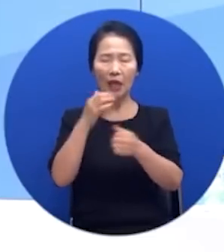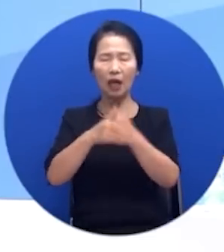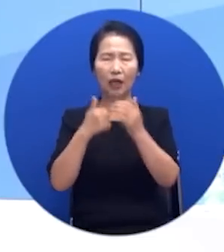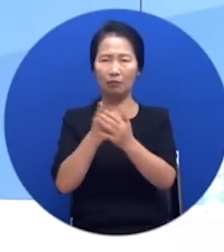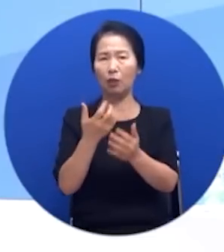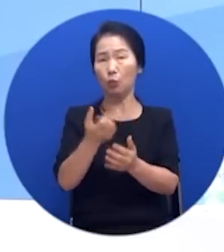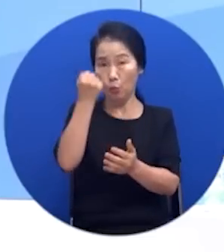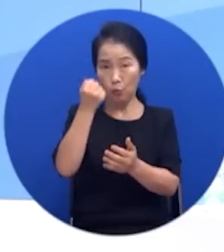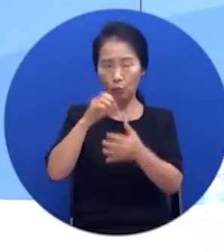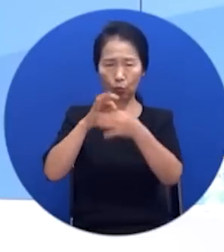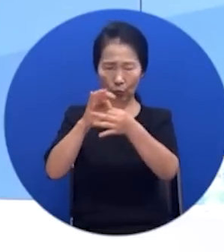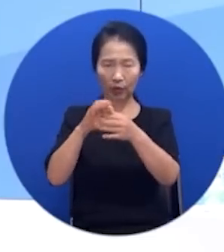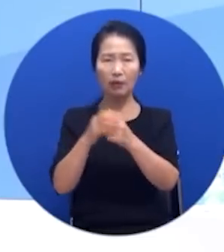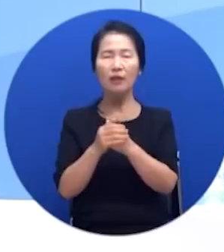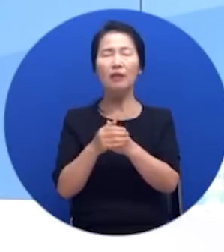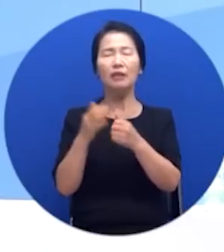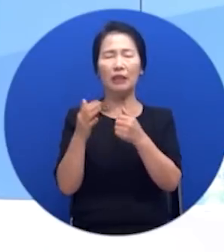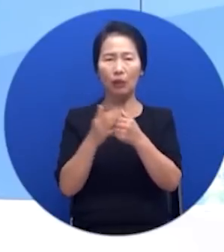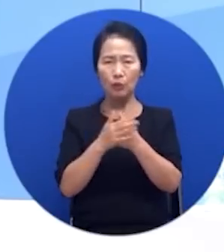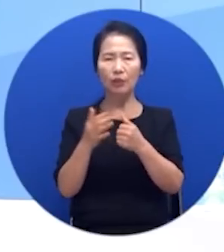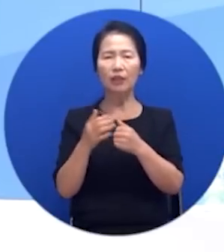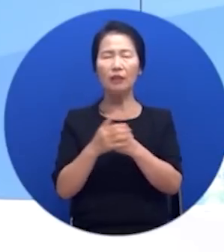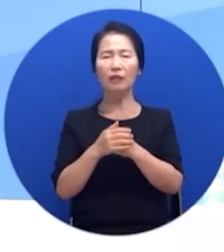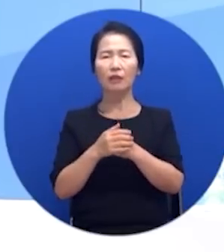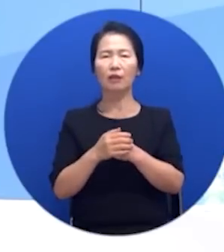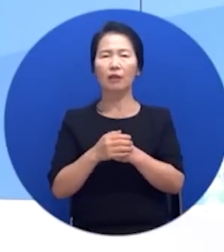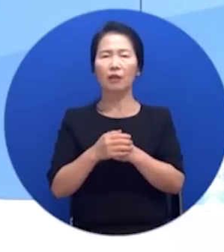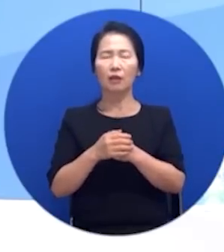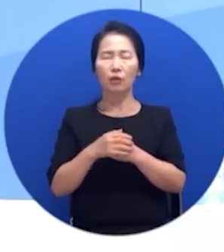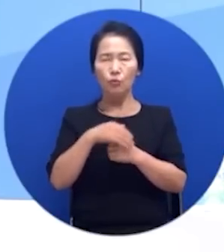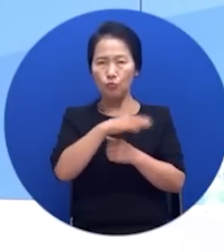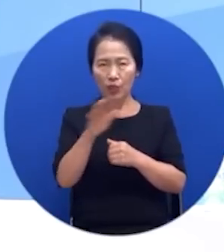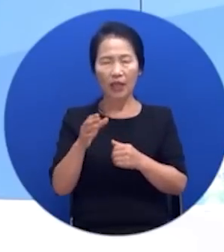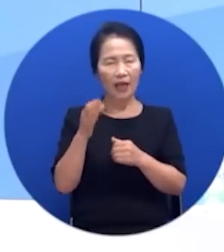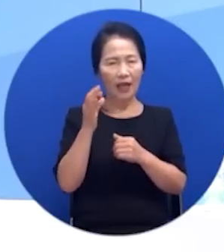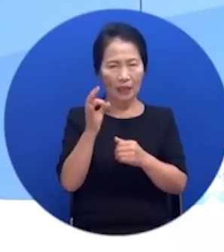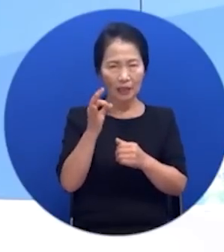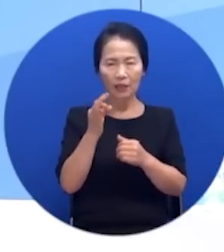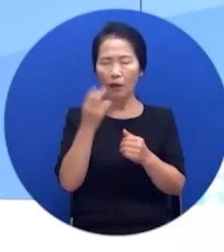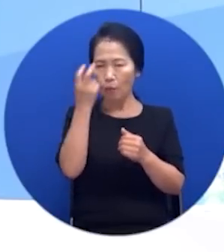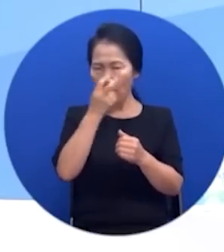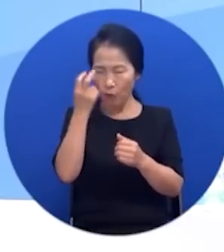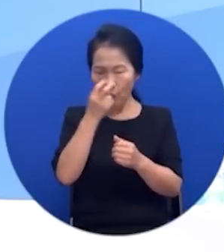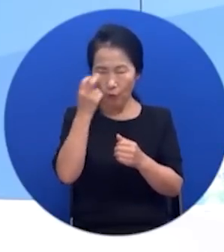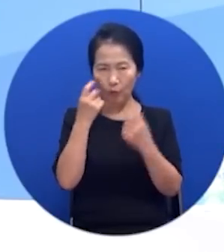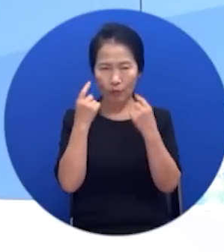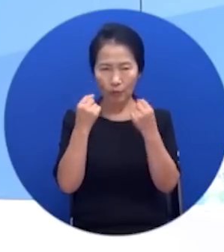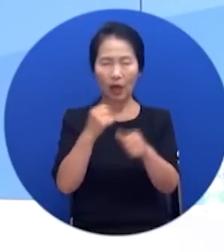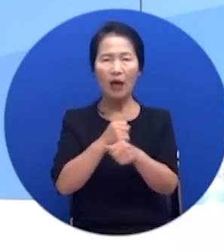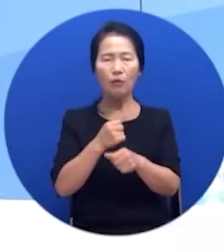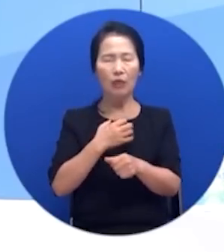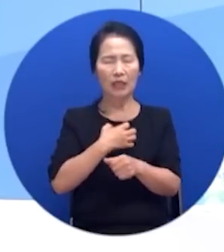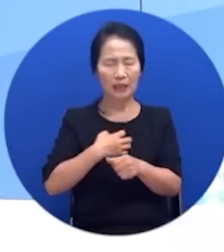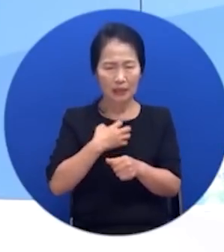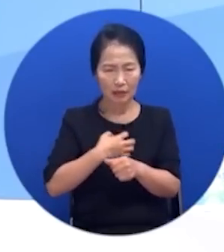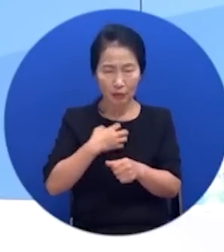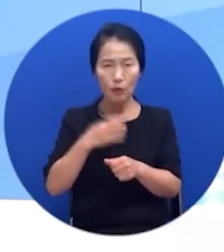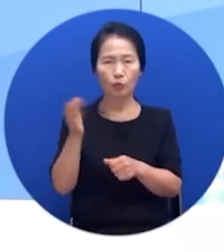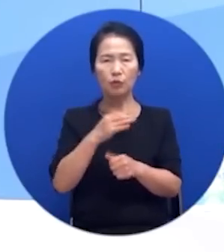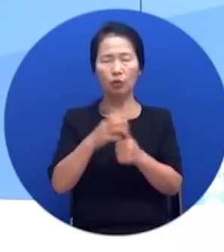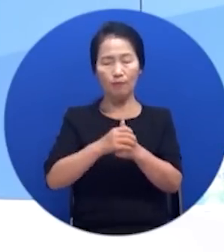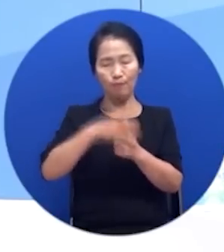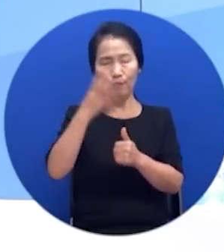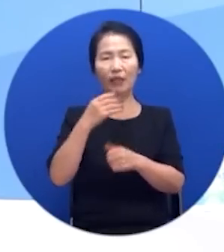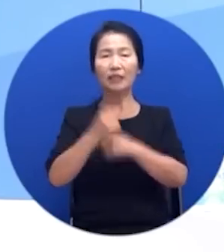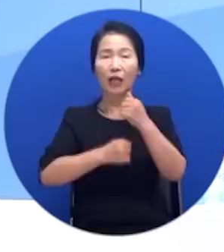국가안보는 대내적인 위협으로부터 국가가 추구하는 가치를 보호하고 증진하는 임무이고, 근심 걱정으로부터 자유로운 상태를